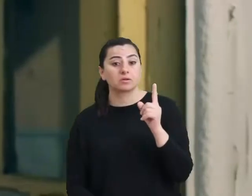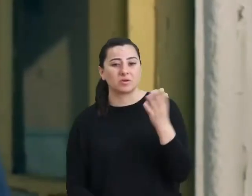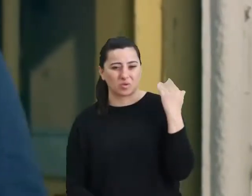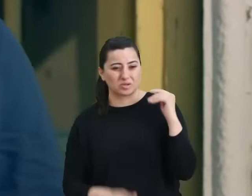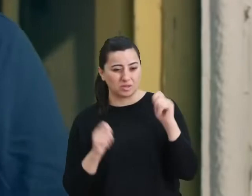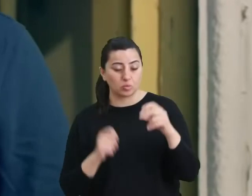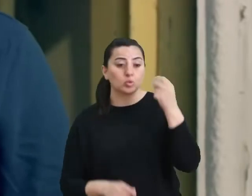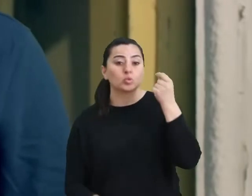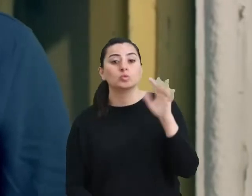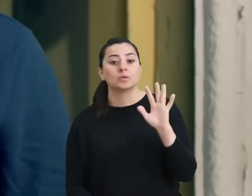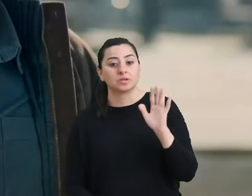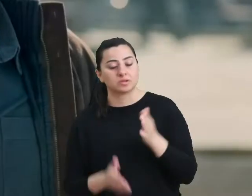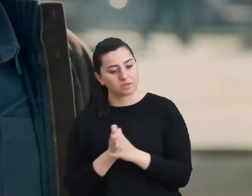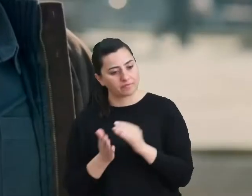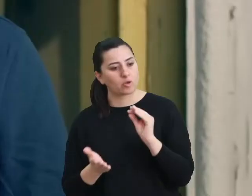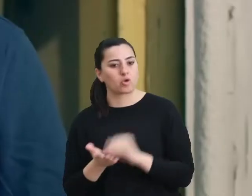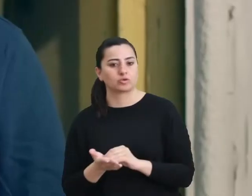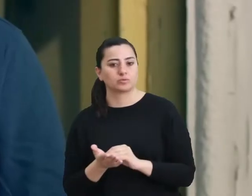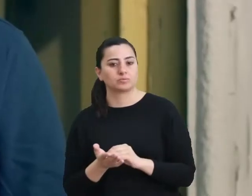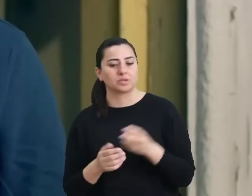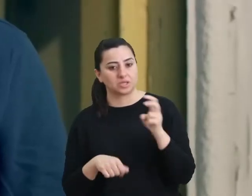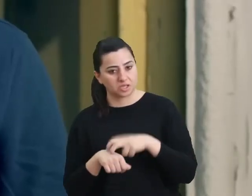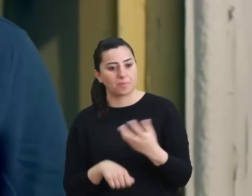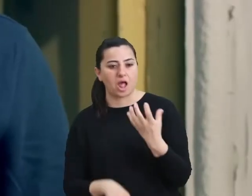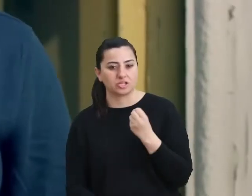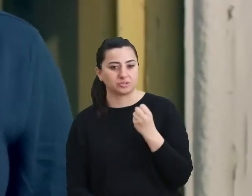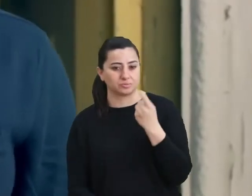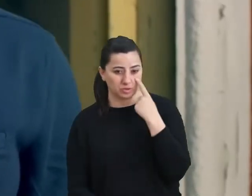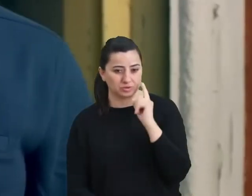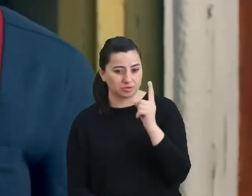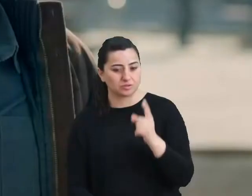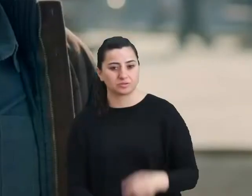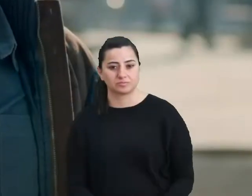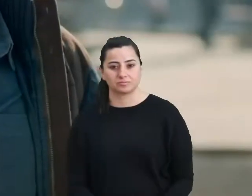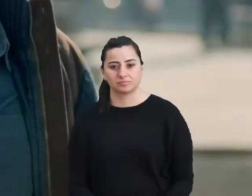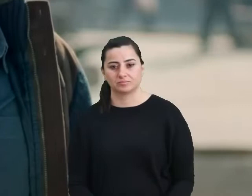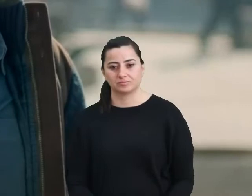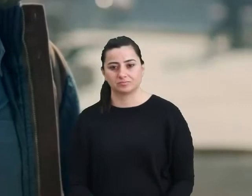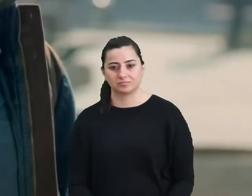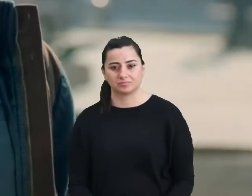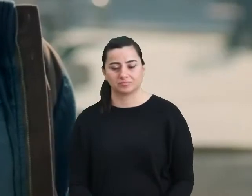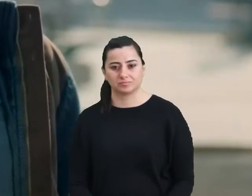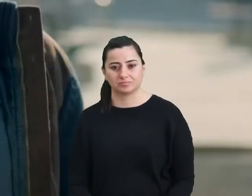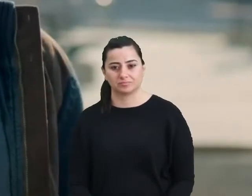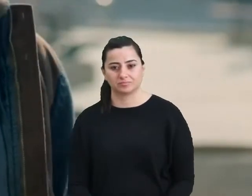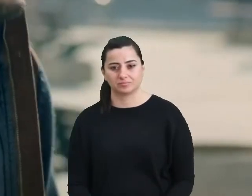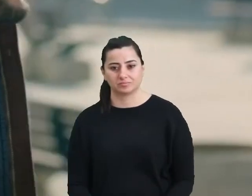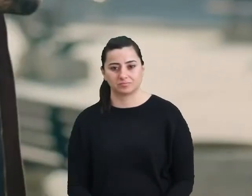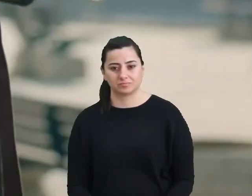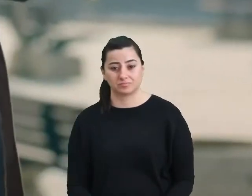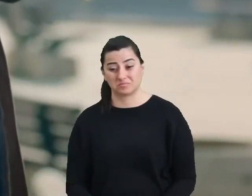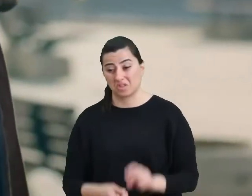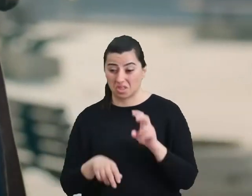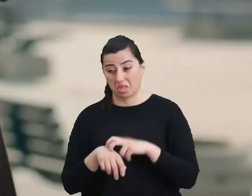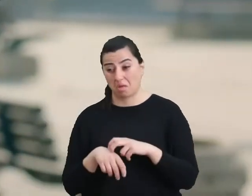geçen yaptığını da unutmadım. Defterde yazıyor. İntikam mı macı olacak? Korla kendini. Parmağını salladı.